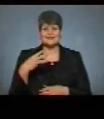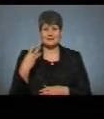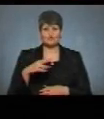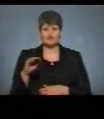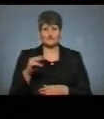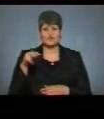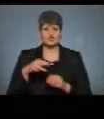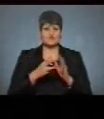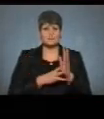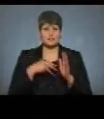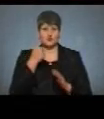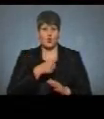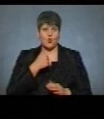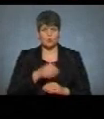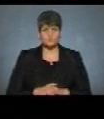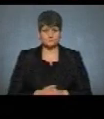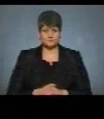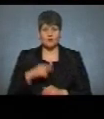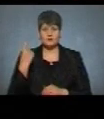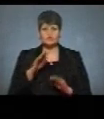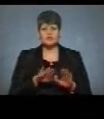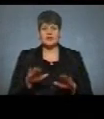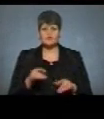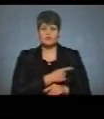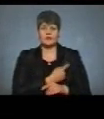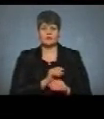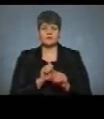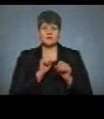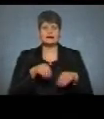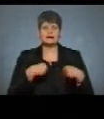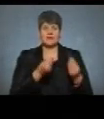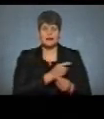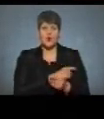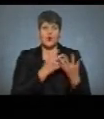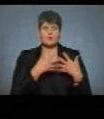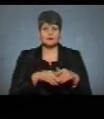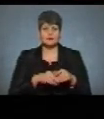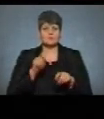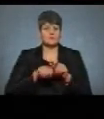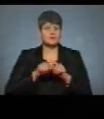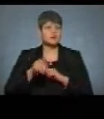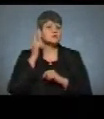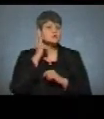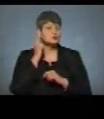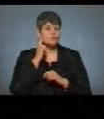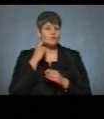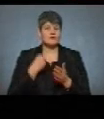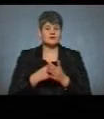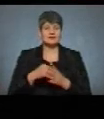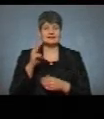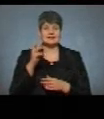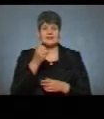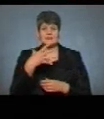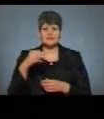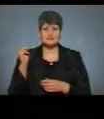30 жовтня 2018 року. В обласну дитячу лікарню передали обладнання для діагностики слуху вартістю 315 тисяч гривень.